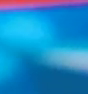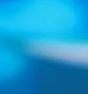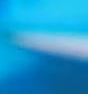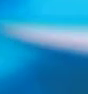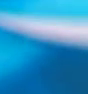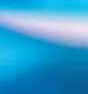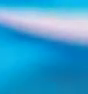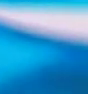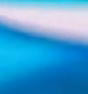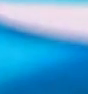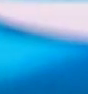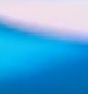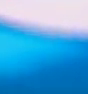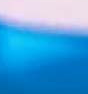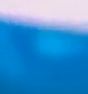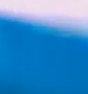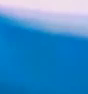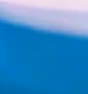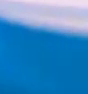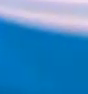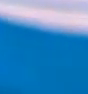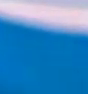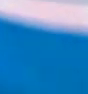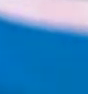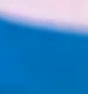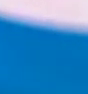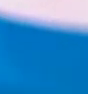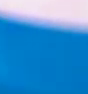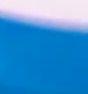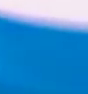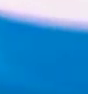непременно жмите на колокольчик. Информбюро, когда нужна честная информация.